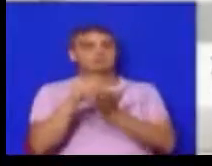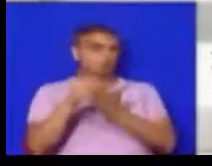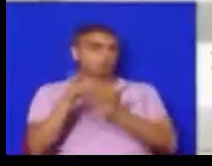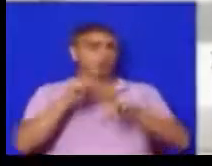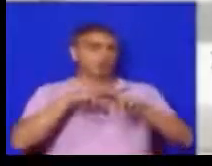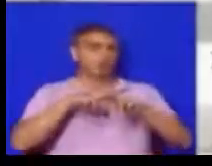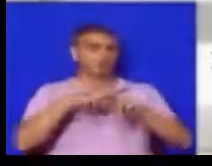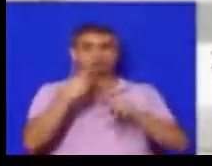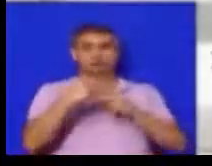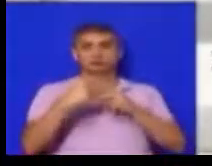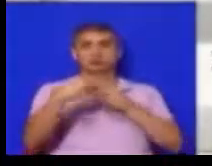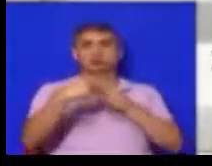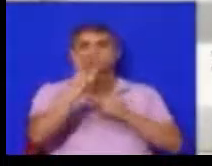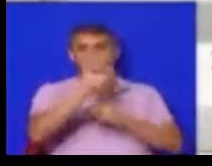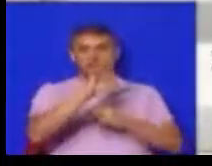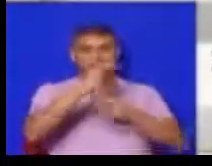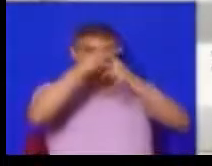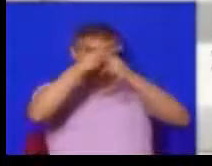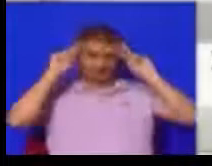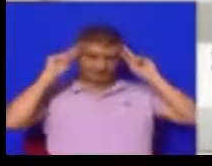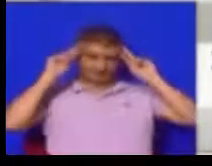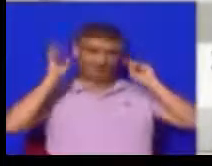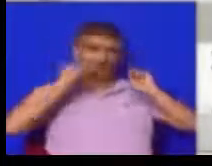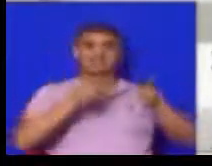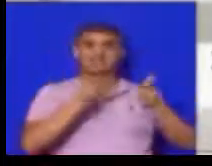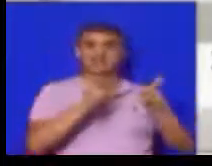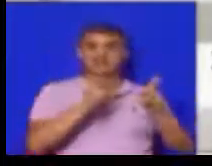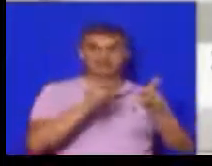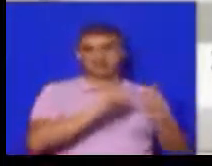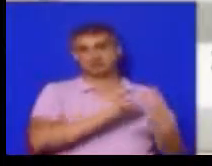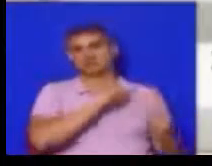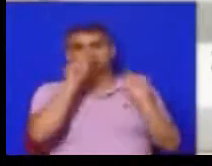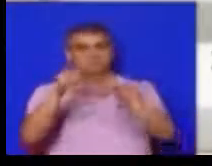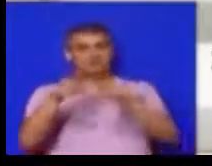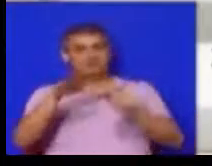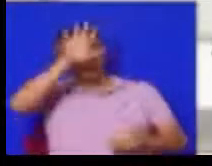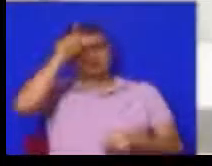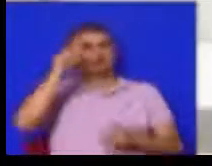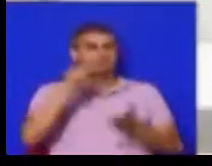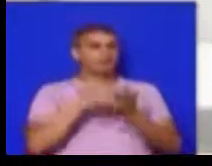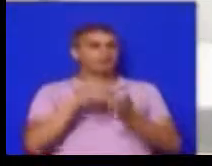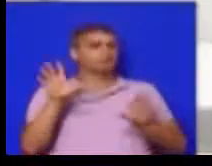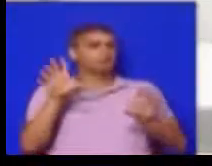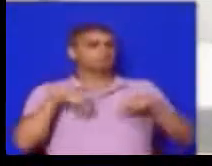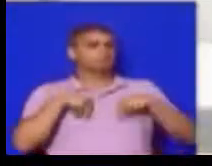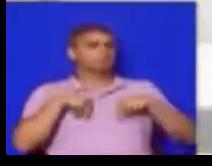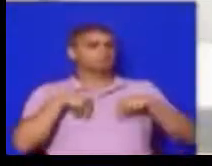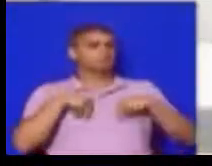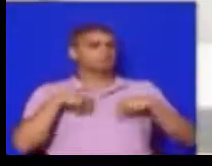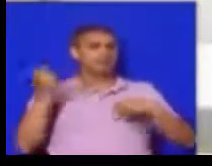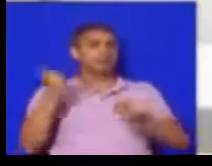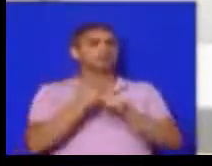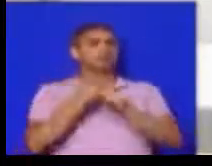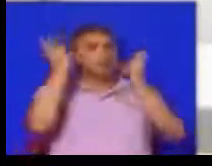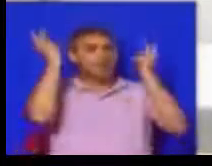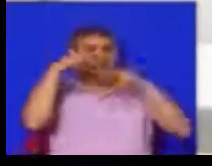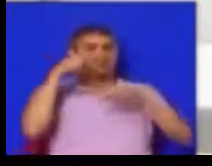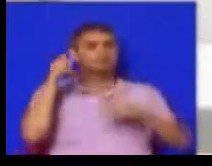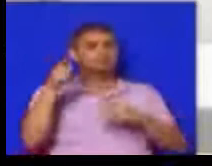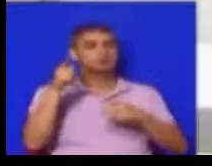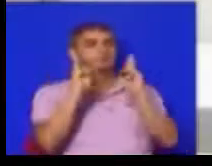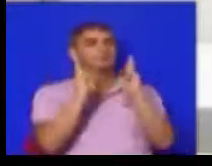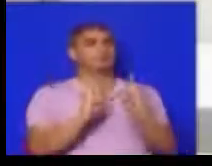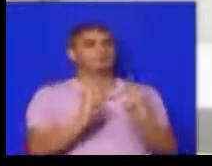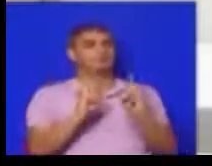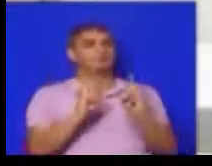שתי השכנות שלהם, אפגניסטן ועיראק, לאיראן, ולכן הם הגיעו להסכם. הם הגיעו להסכם שבו הם מקפיאים